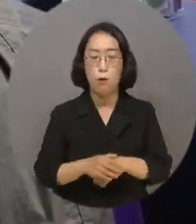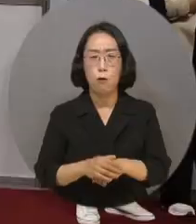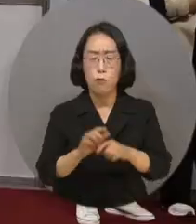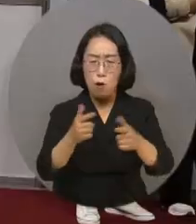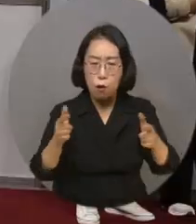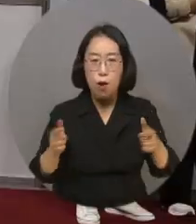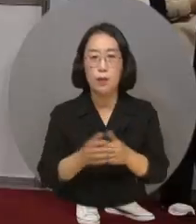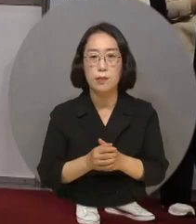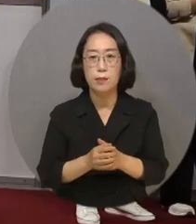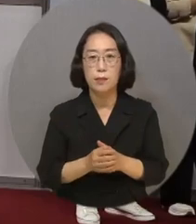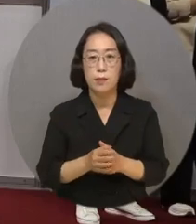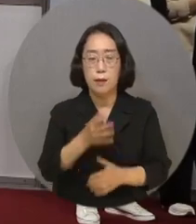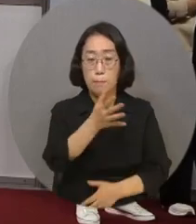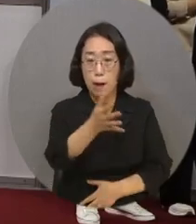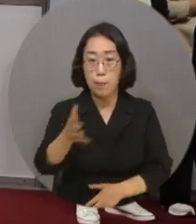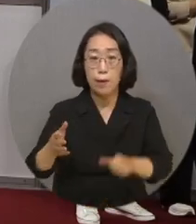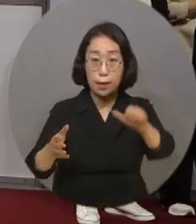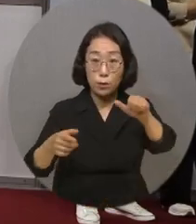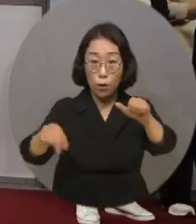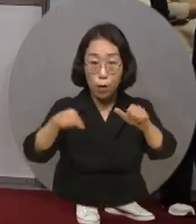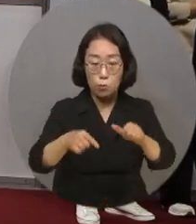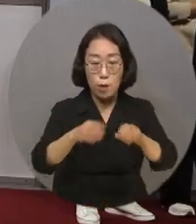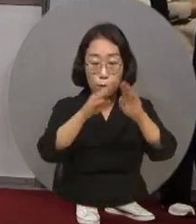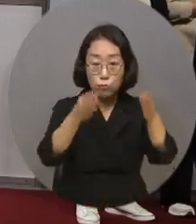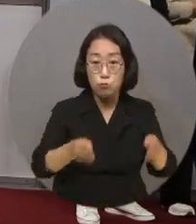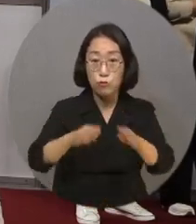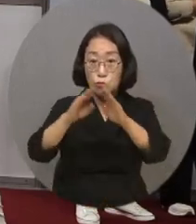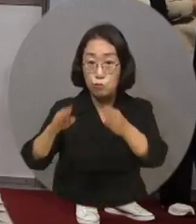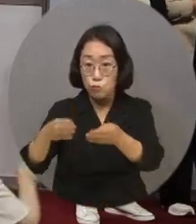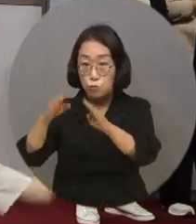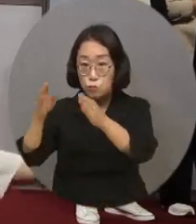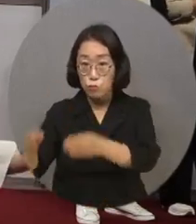등 5개 관 70개 부스가 운영됐습니다.